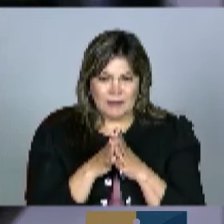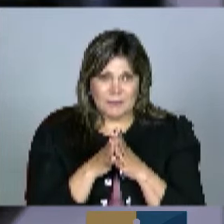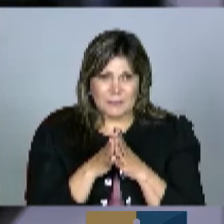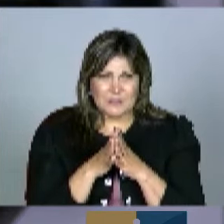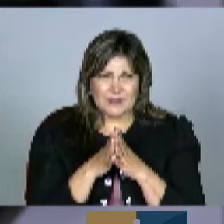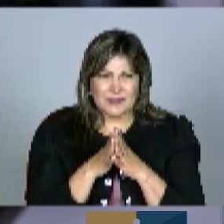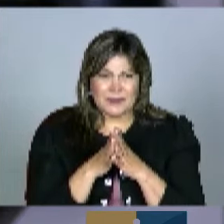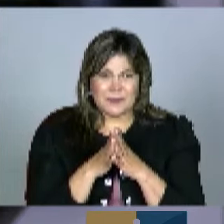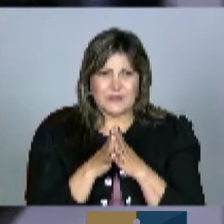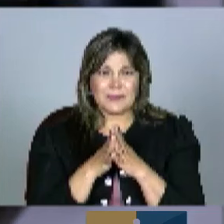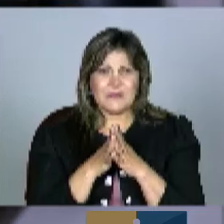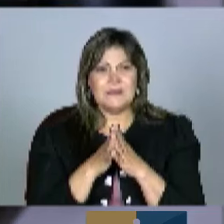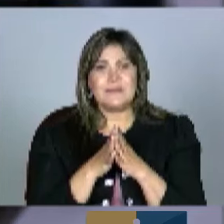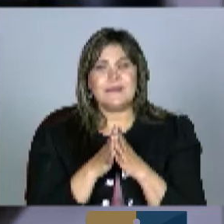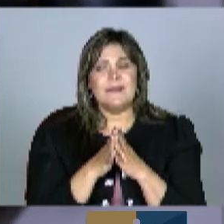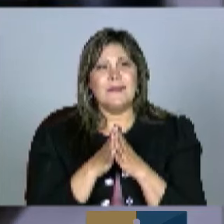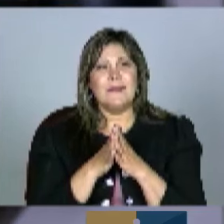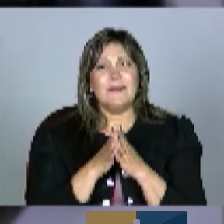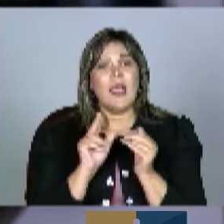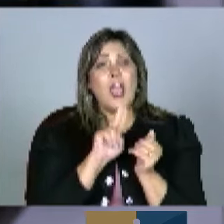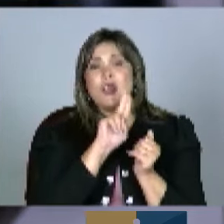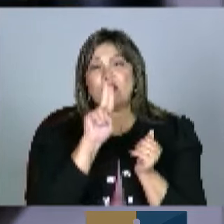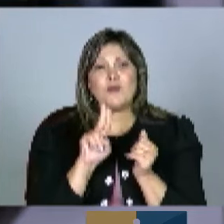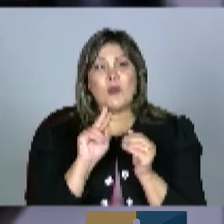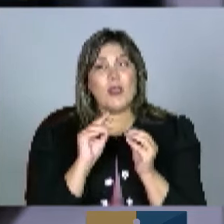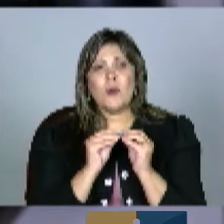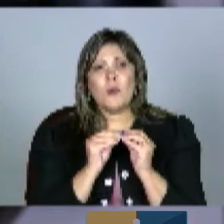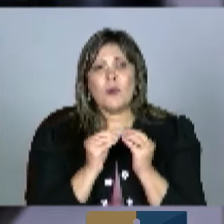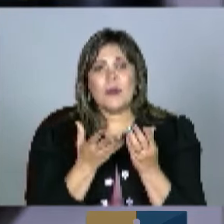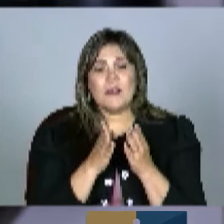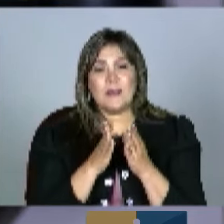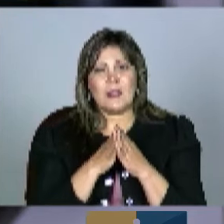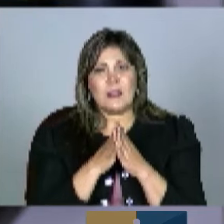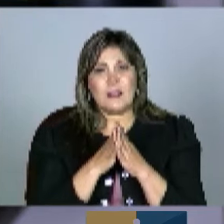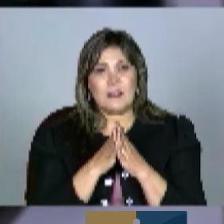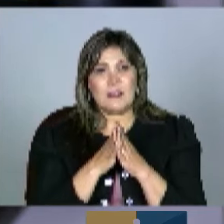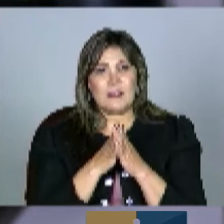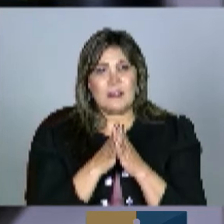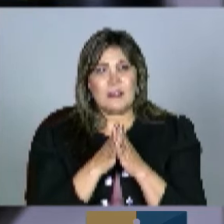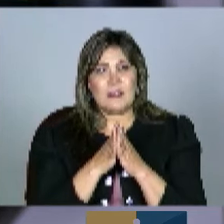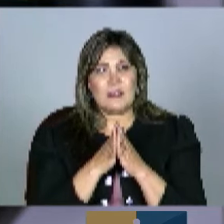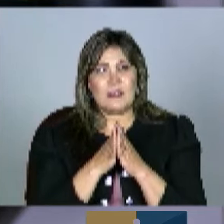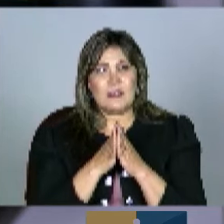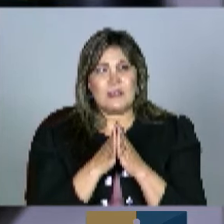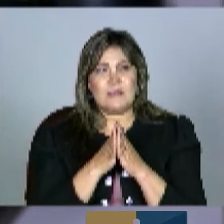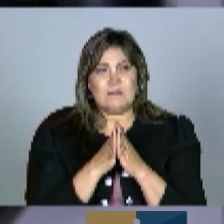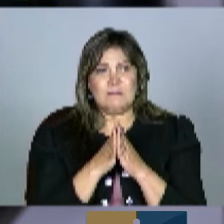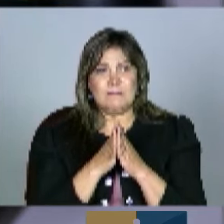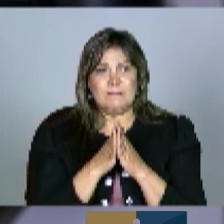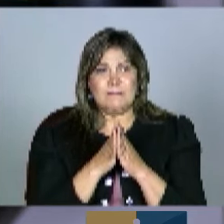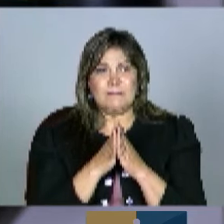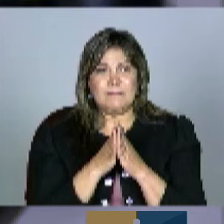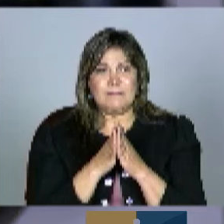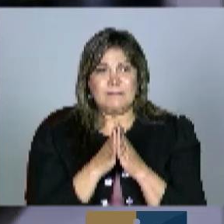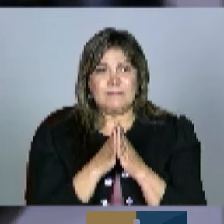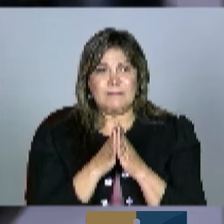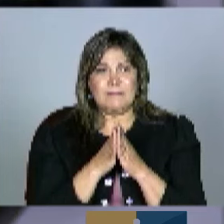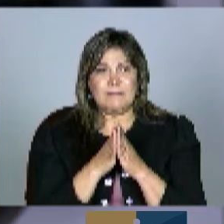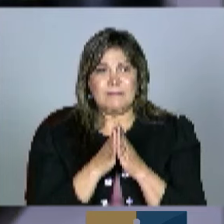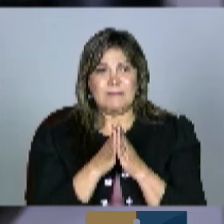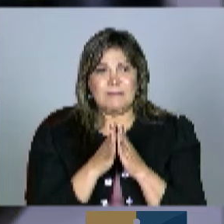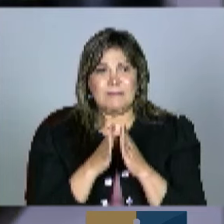مع سؤالك ايه يا فندم انا انا كنت انا كنت نعم